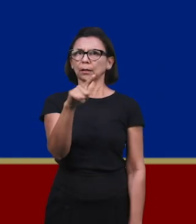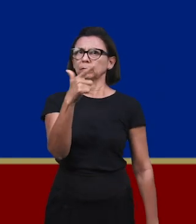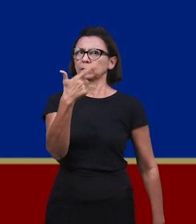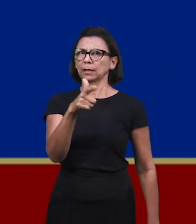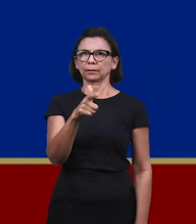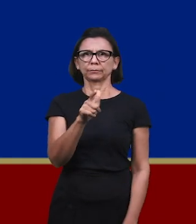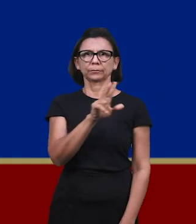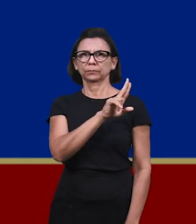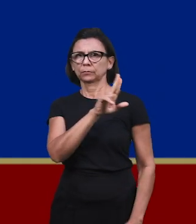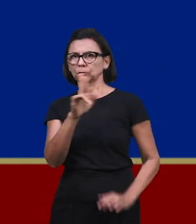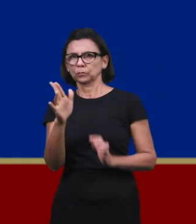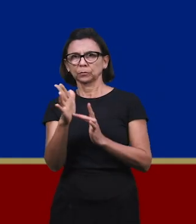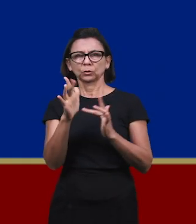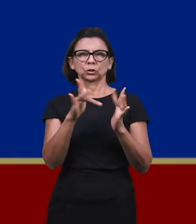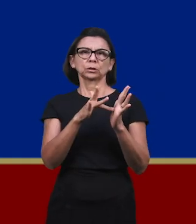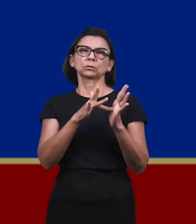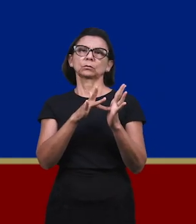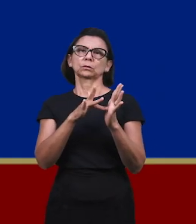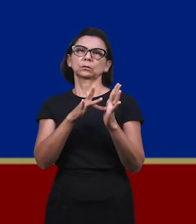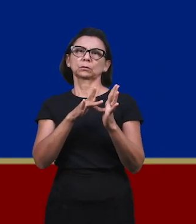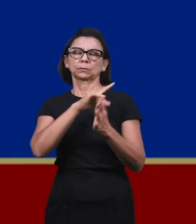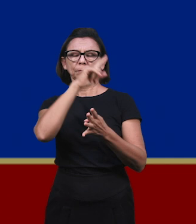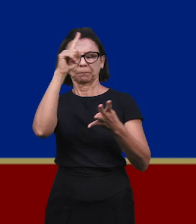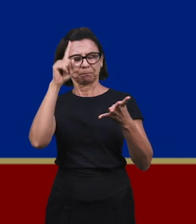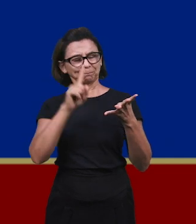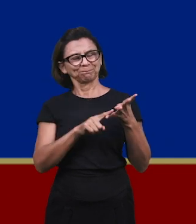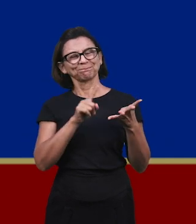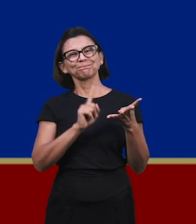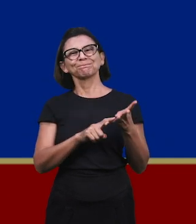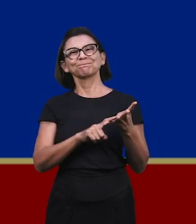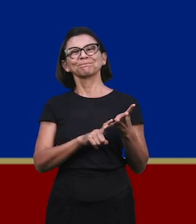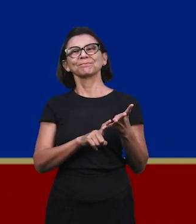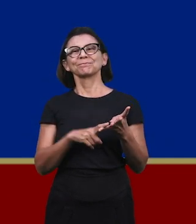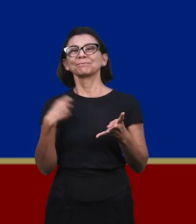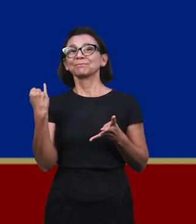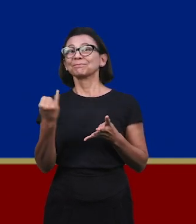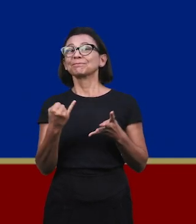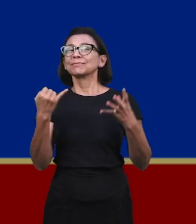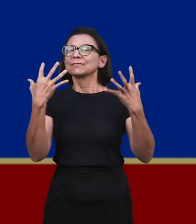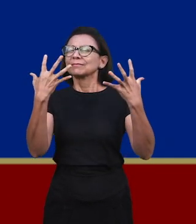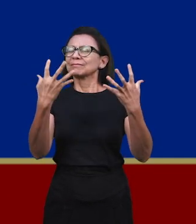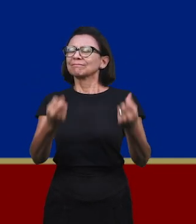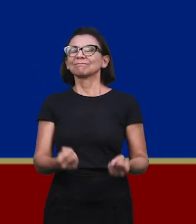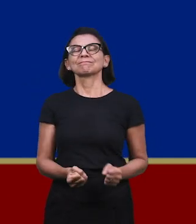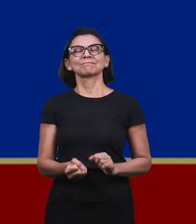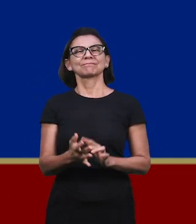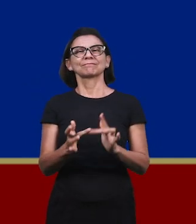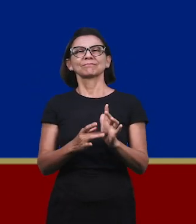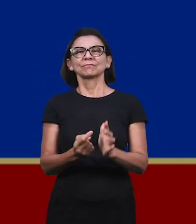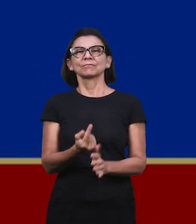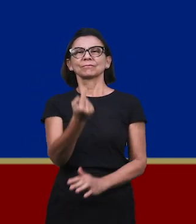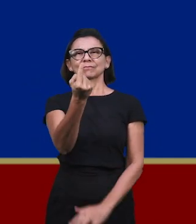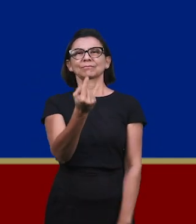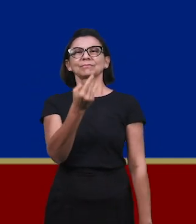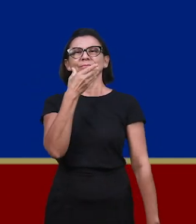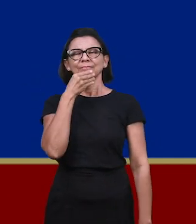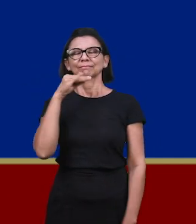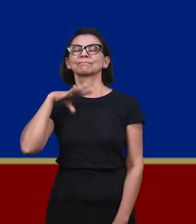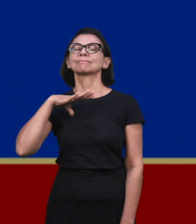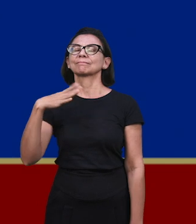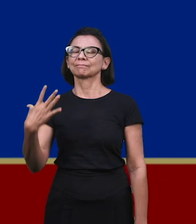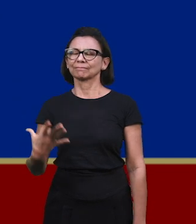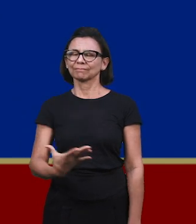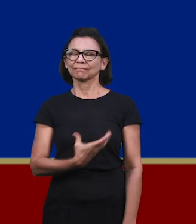accepter Jésus comme l'unique sauveur. Acte 16,